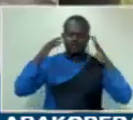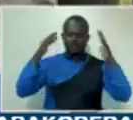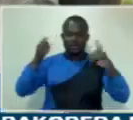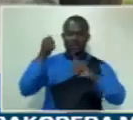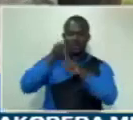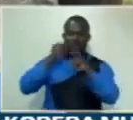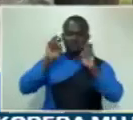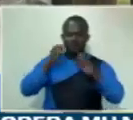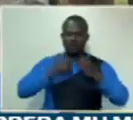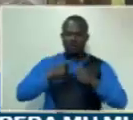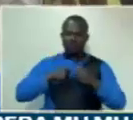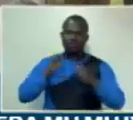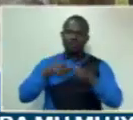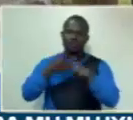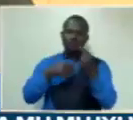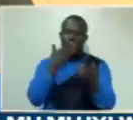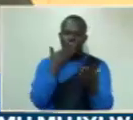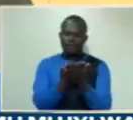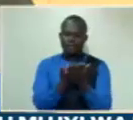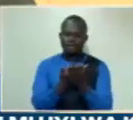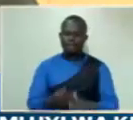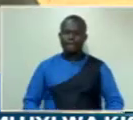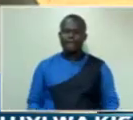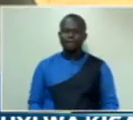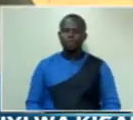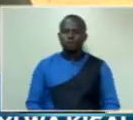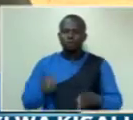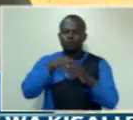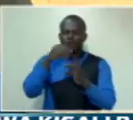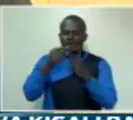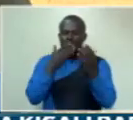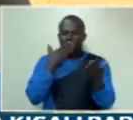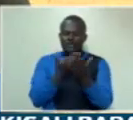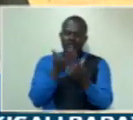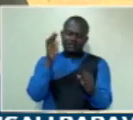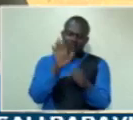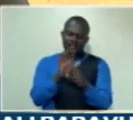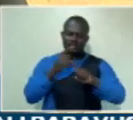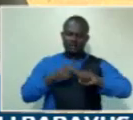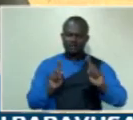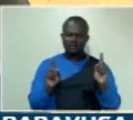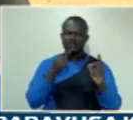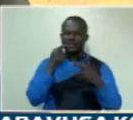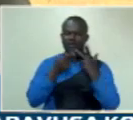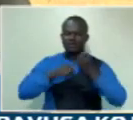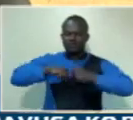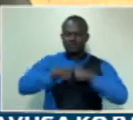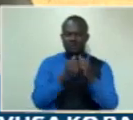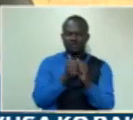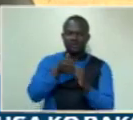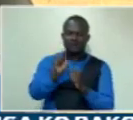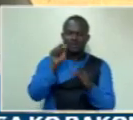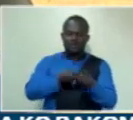guharanira ko u Rwanda rwakomeza kuba rwiza bijyamo ibintu byinshi bitandukanye hari ibyo twirirwa duhangana nabyo